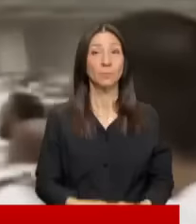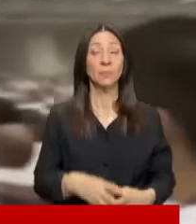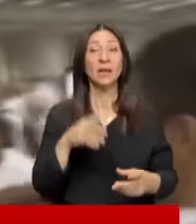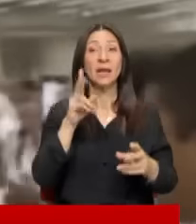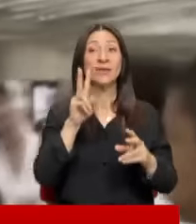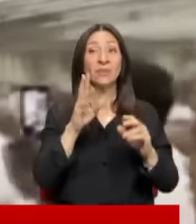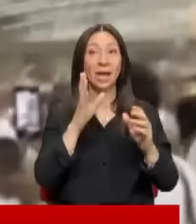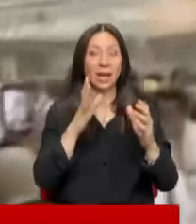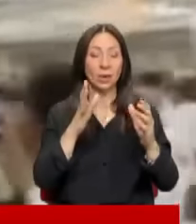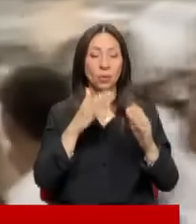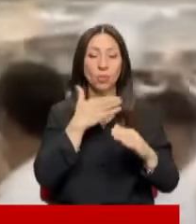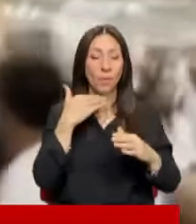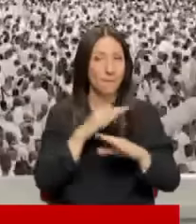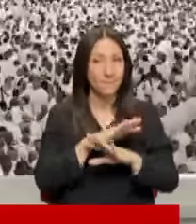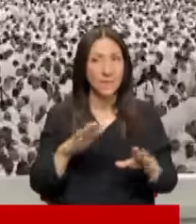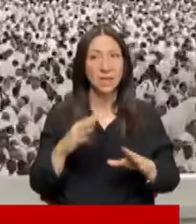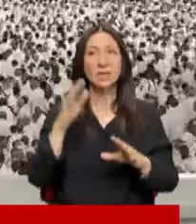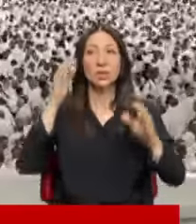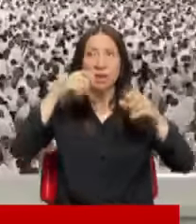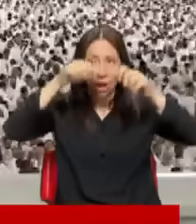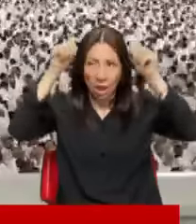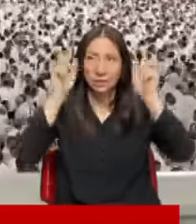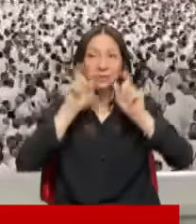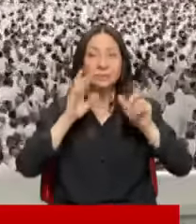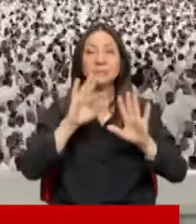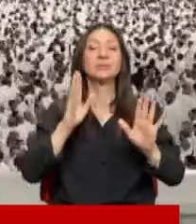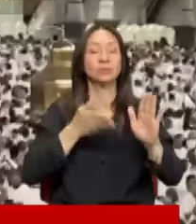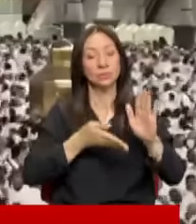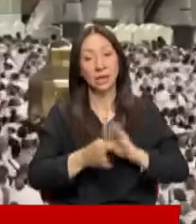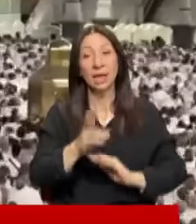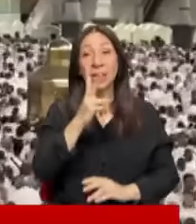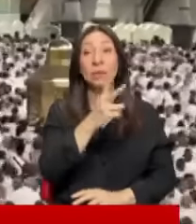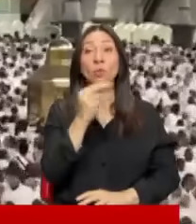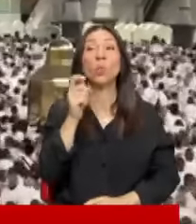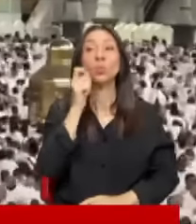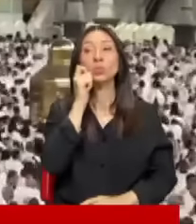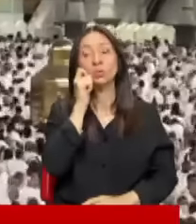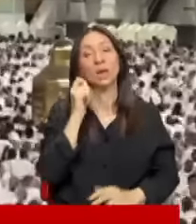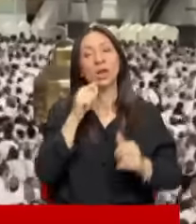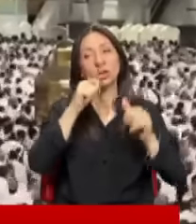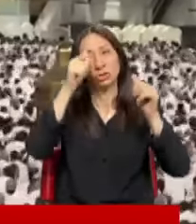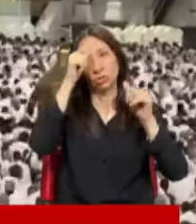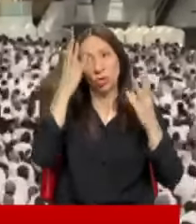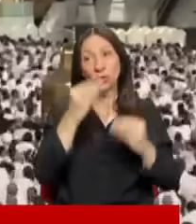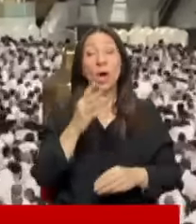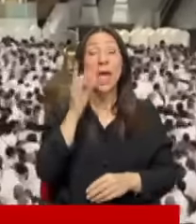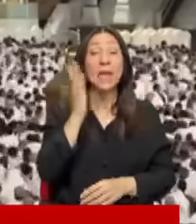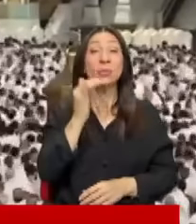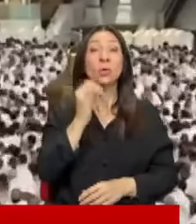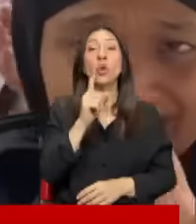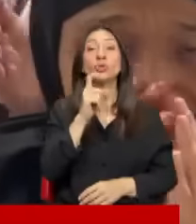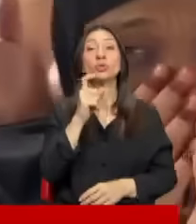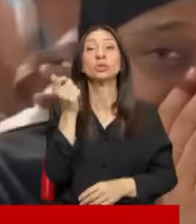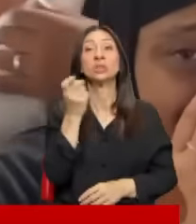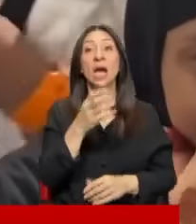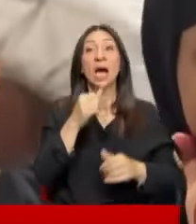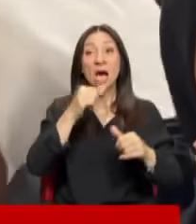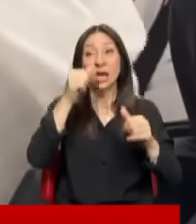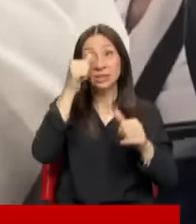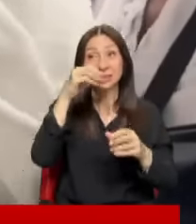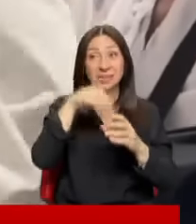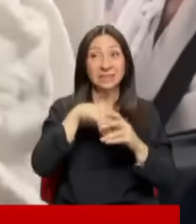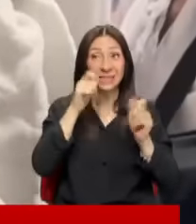Vakfeyi durdular, kurban kestiler, tıraş olup ihramdan çıktılar. 2 milyon Müslüman hacı oldu. En az 19 kişi ise hac